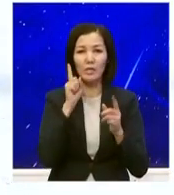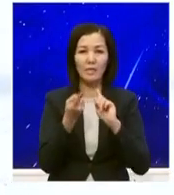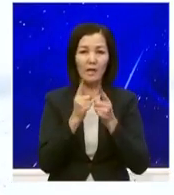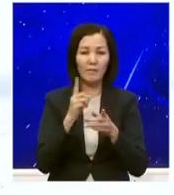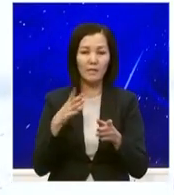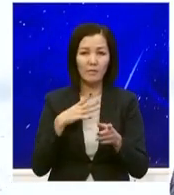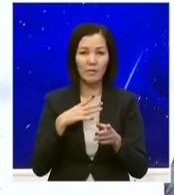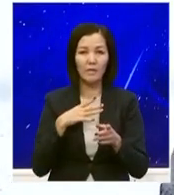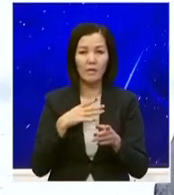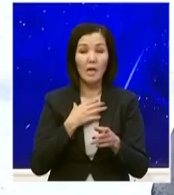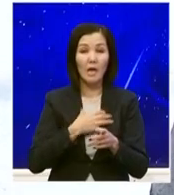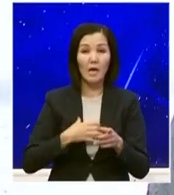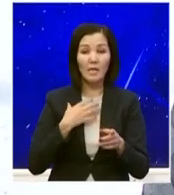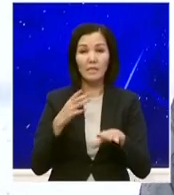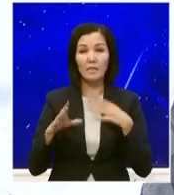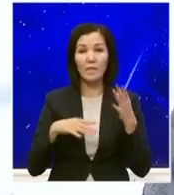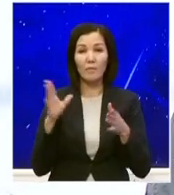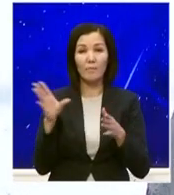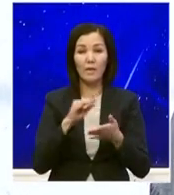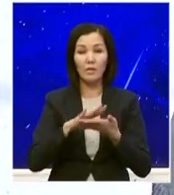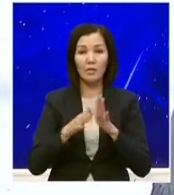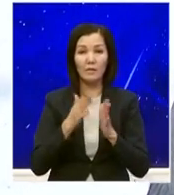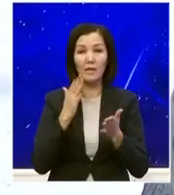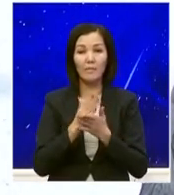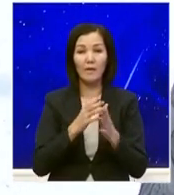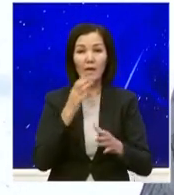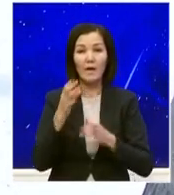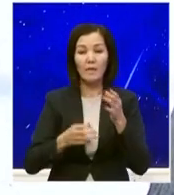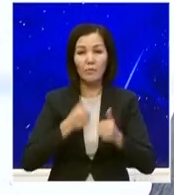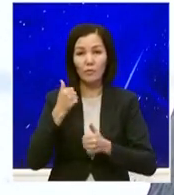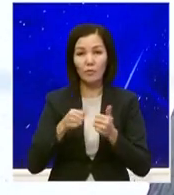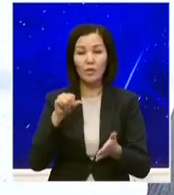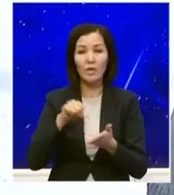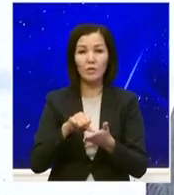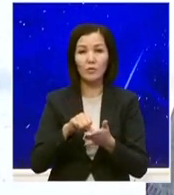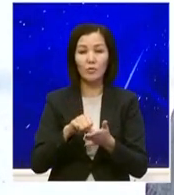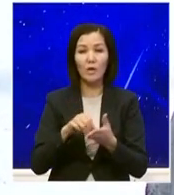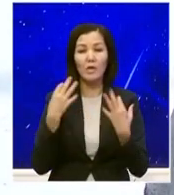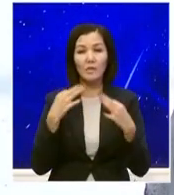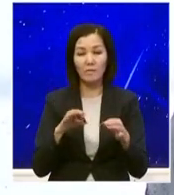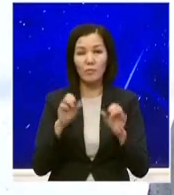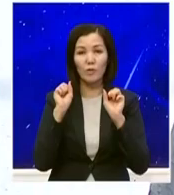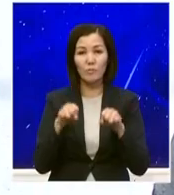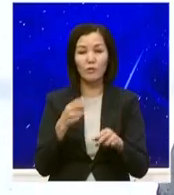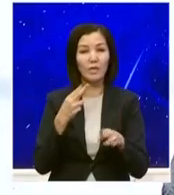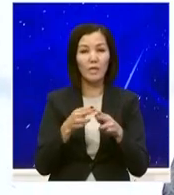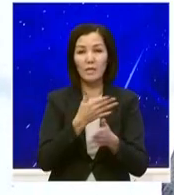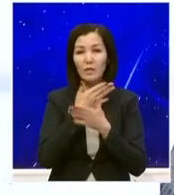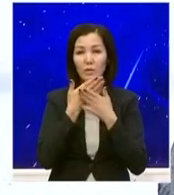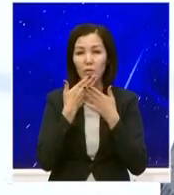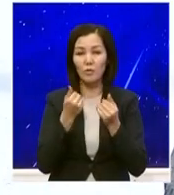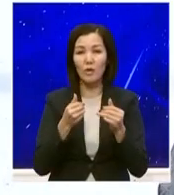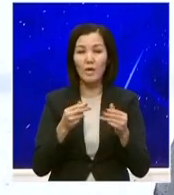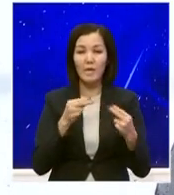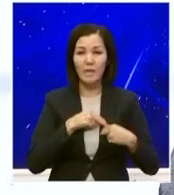жатыр. Олардың алаңсыз дайындалуына барлық жағдай жасалған. Әлемдік турнирлерге қатысуға да жол ашылды. Еш кедергі жоқ. Тек